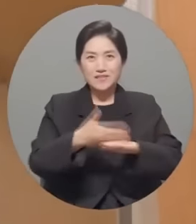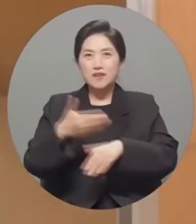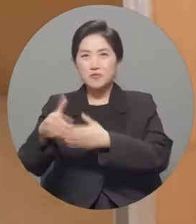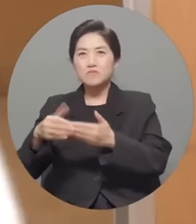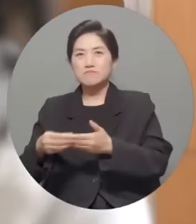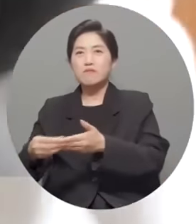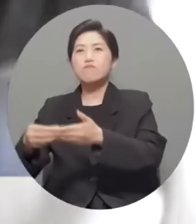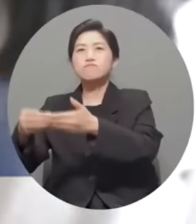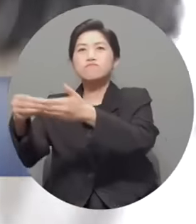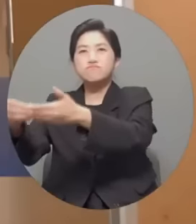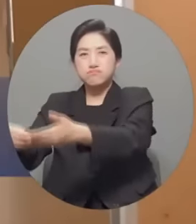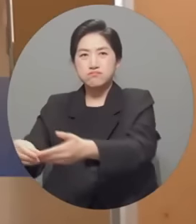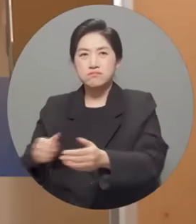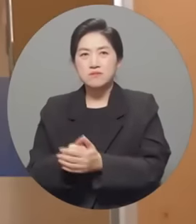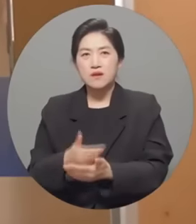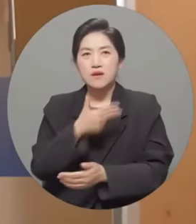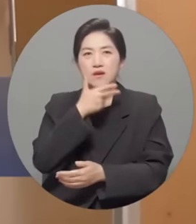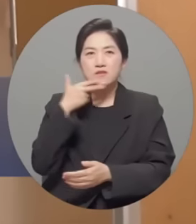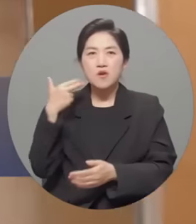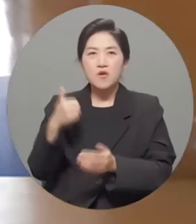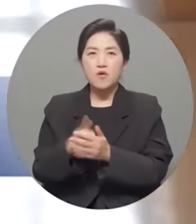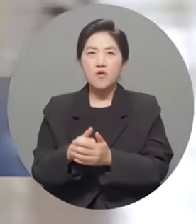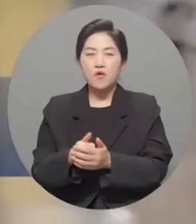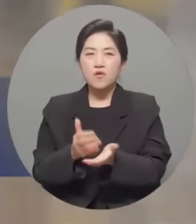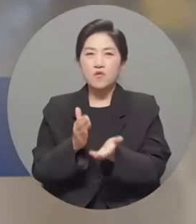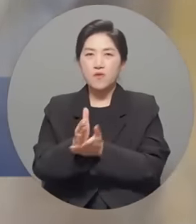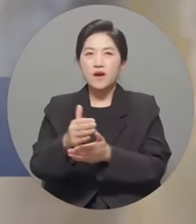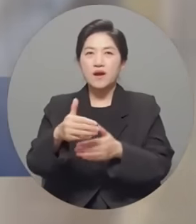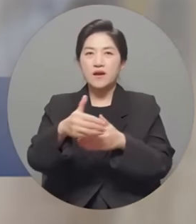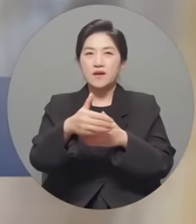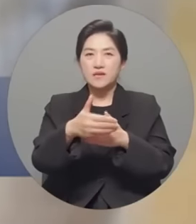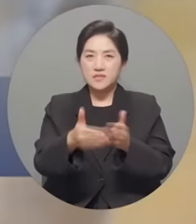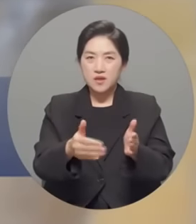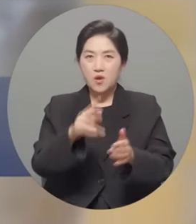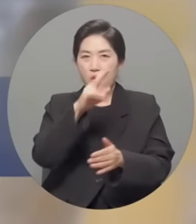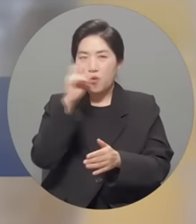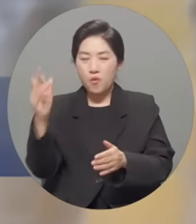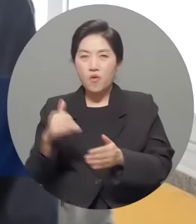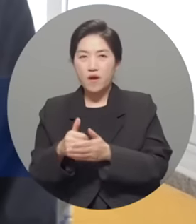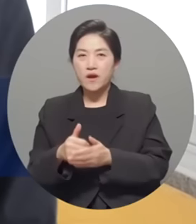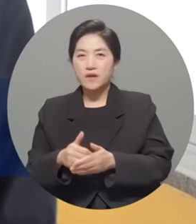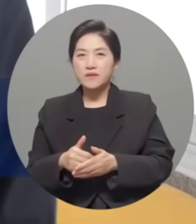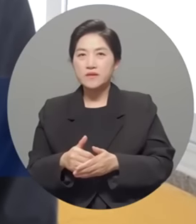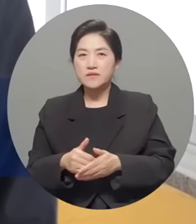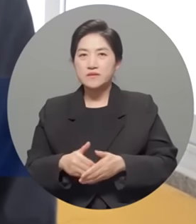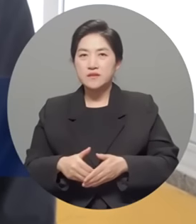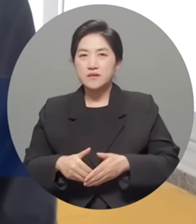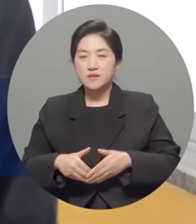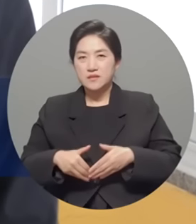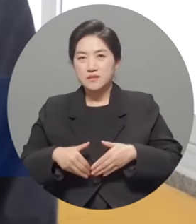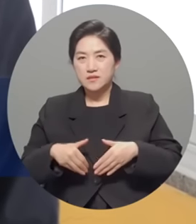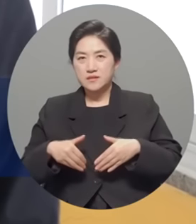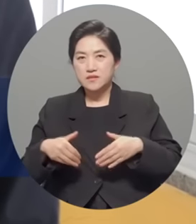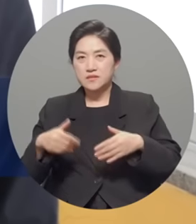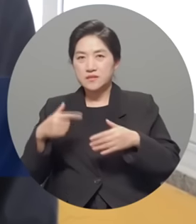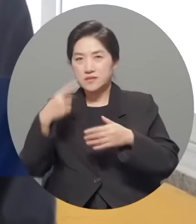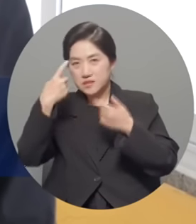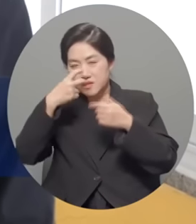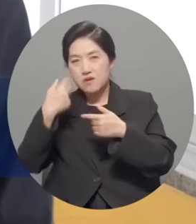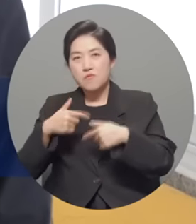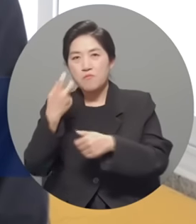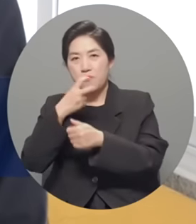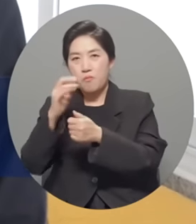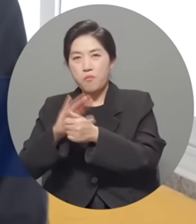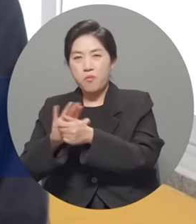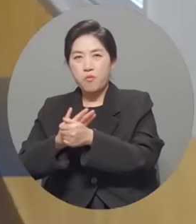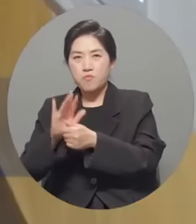향합니다. 영어 교담실을 오후에는 돌봄으로 활용하는데 그 학생이 그걸 몰라가지고 제가